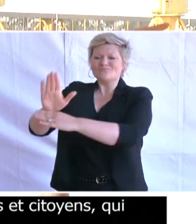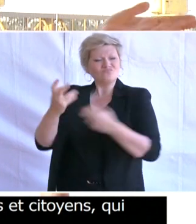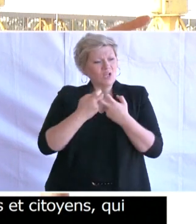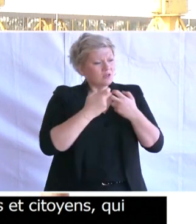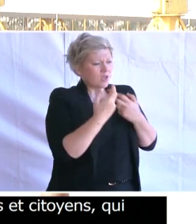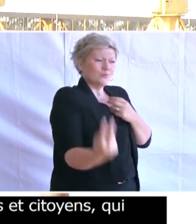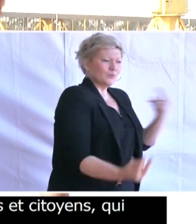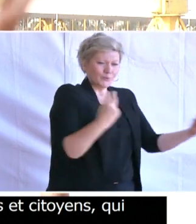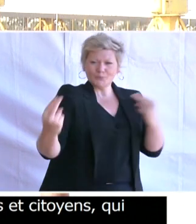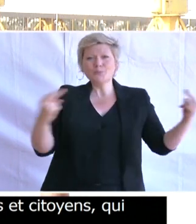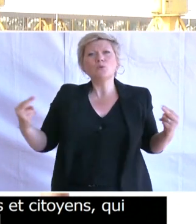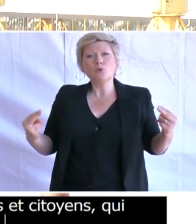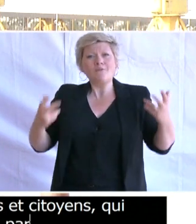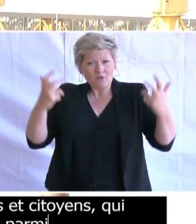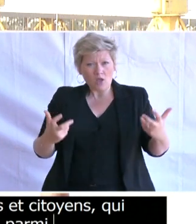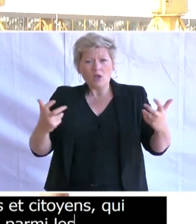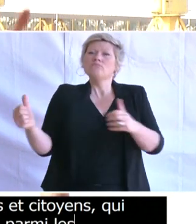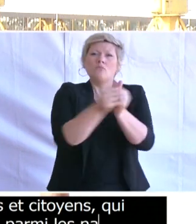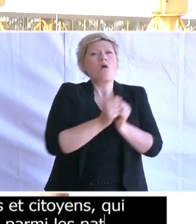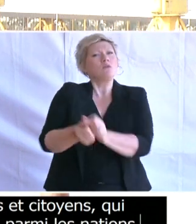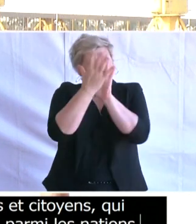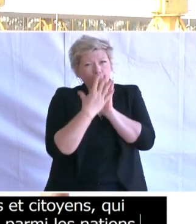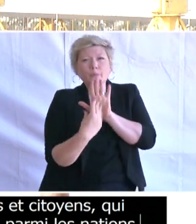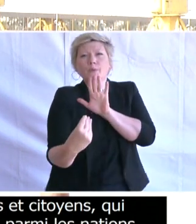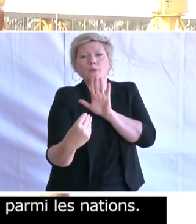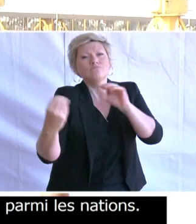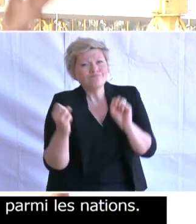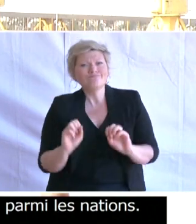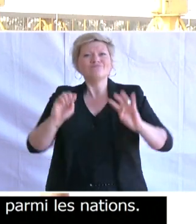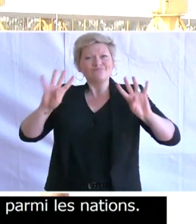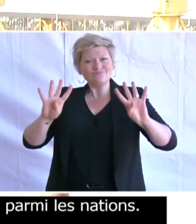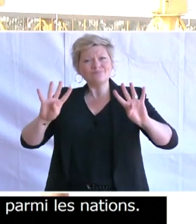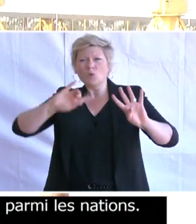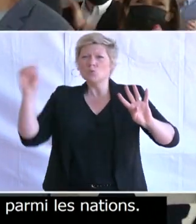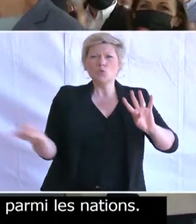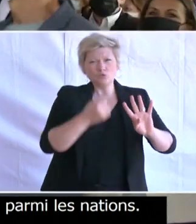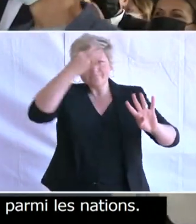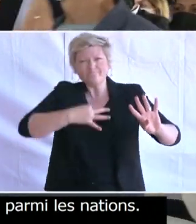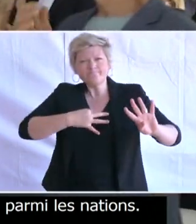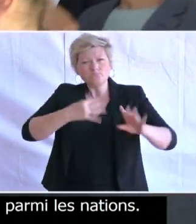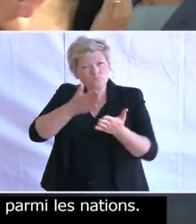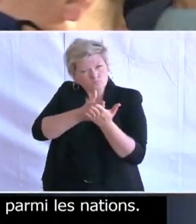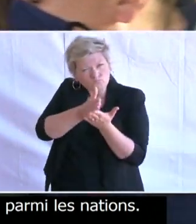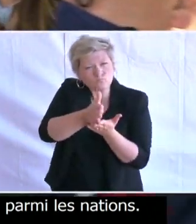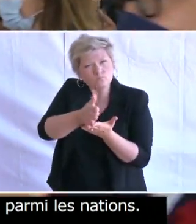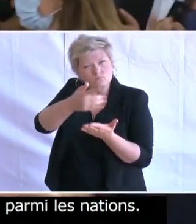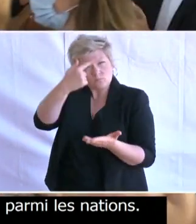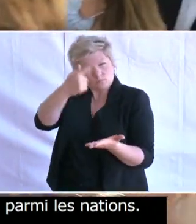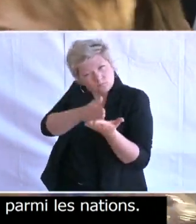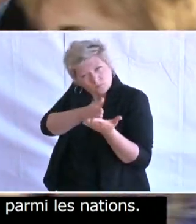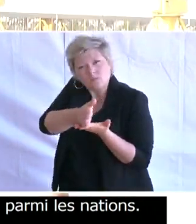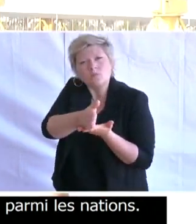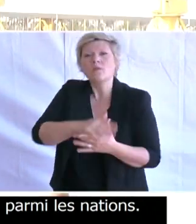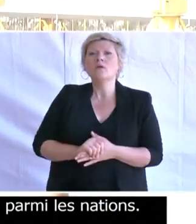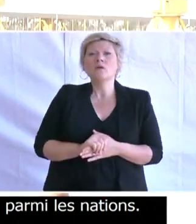insieme ci ri solleviamo e con coraggio determinazione e ottimismo e generosità offriamo un futuro luminoso i